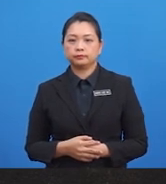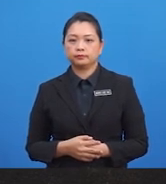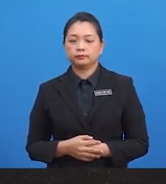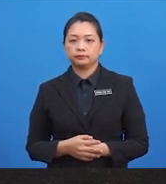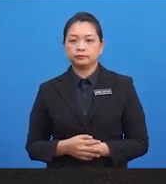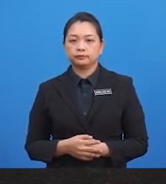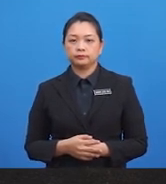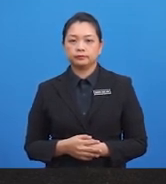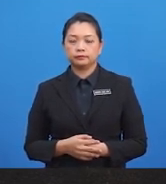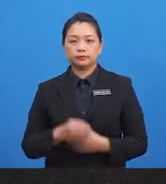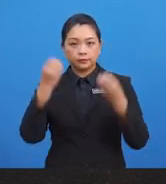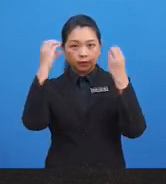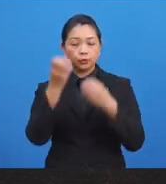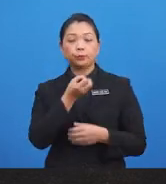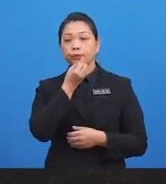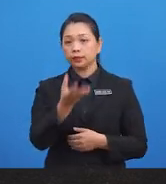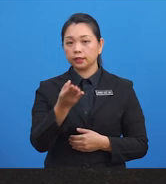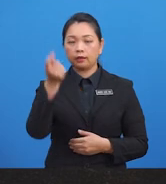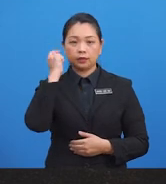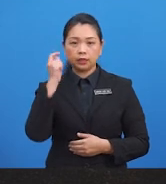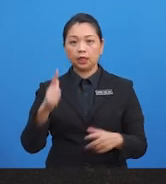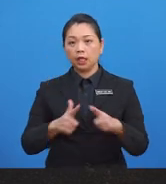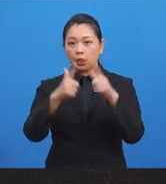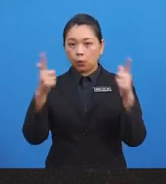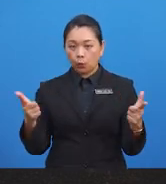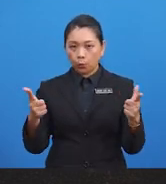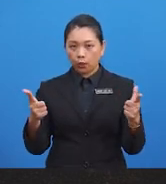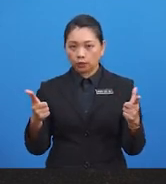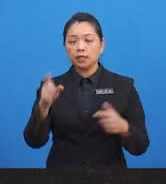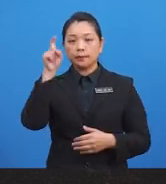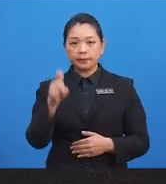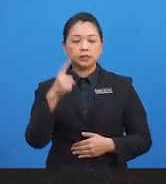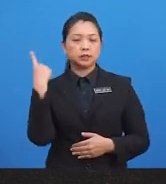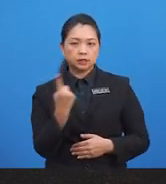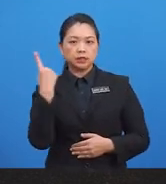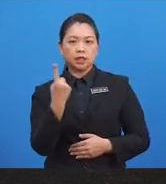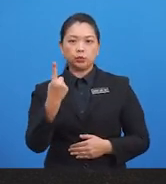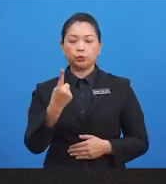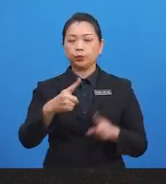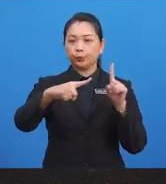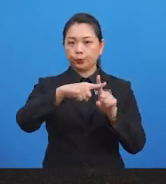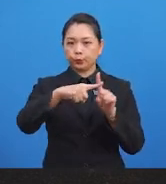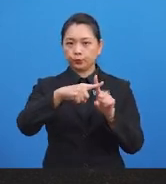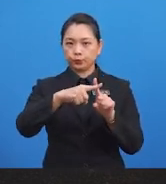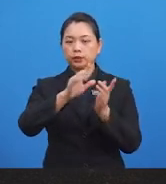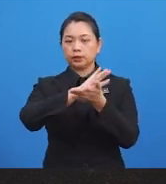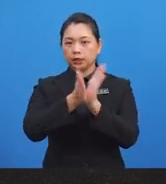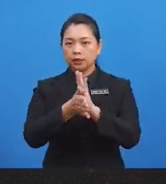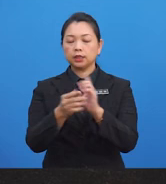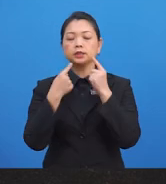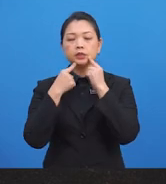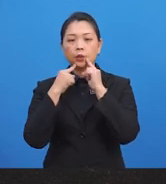Seperti mana yang saya maklumkan tadi, luas nilainya mestilah sentiasa positif. Oleh